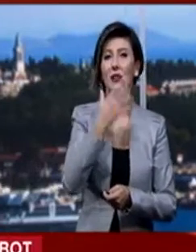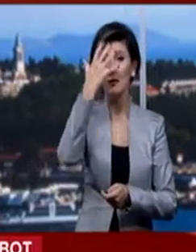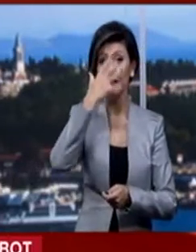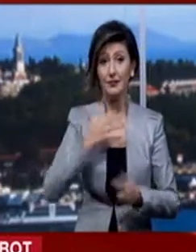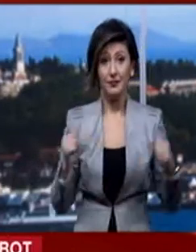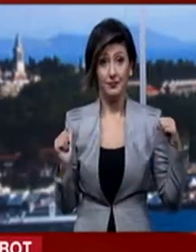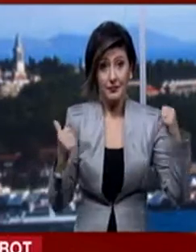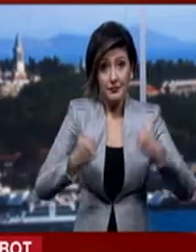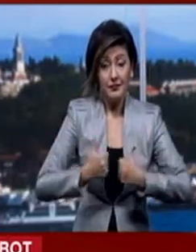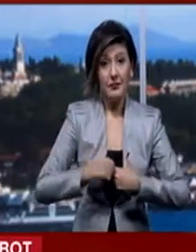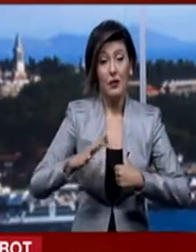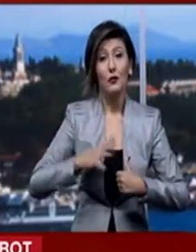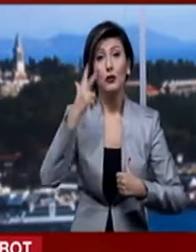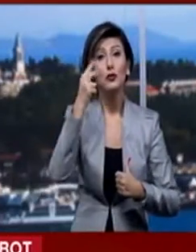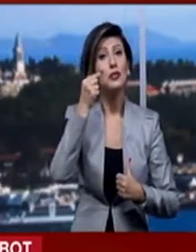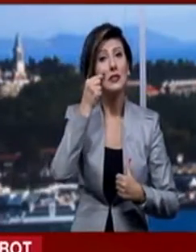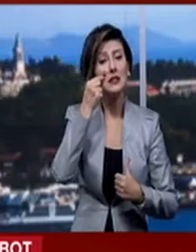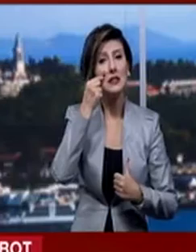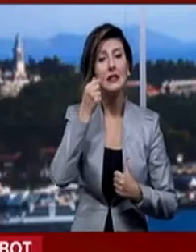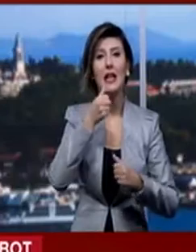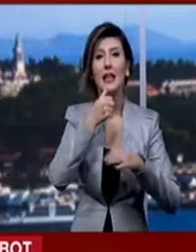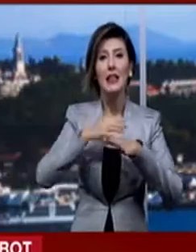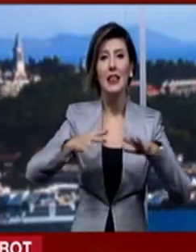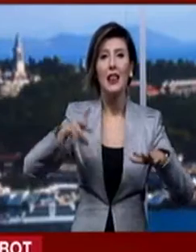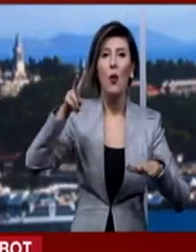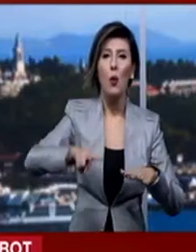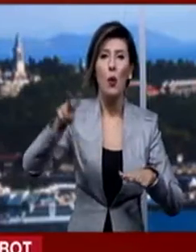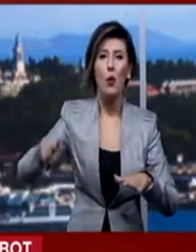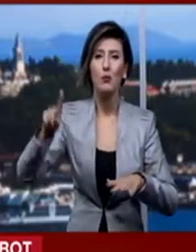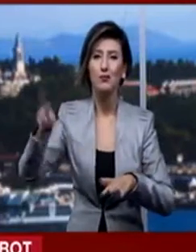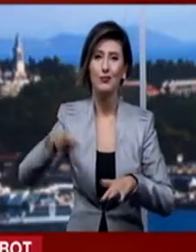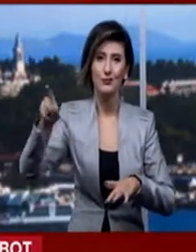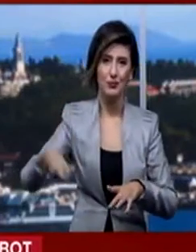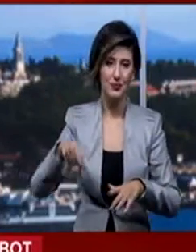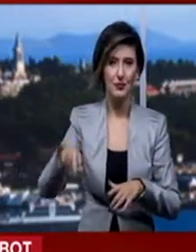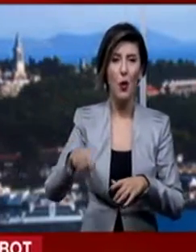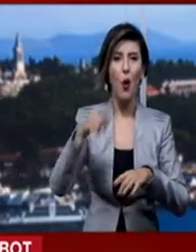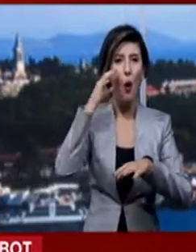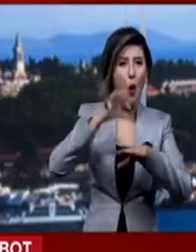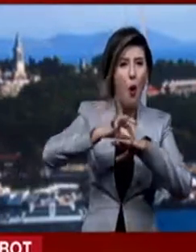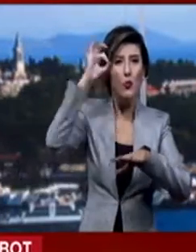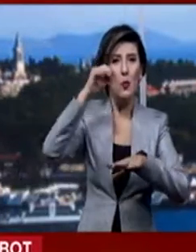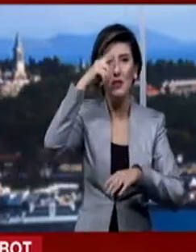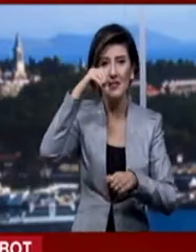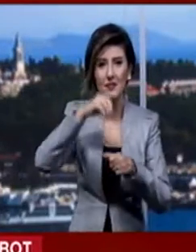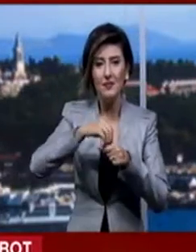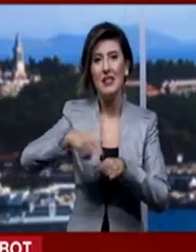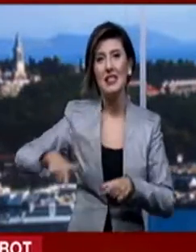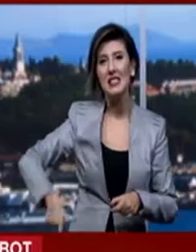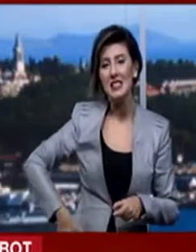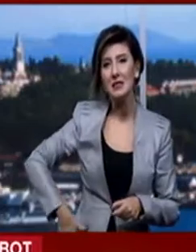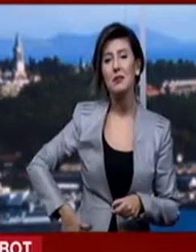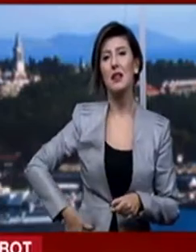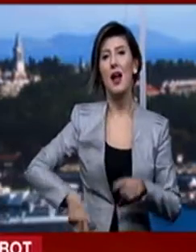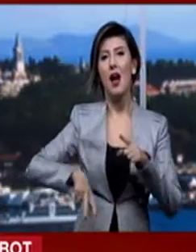can yeleği bulunan 3 kişinin de sahilde cesedi bulundu. Cesetler otopsi yapılmak üzere İzmir Adli